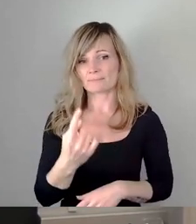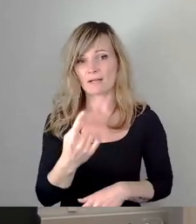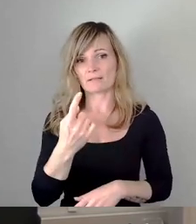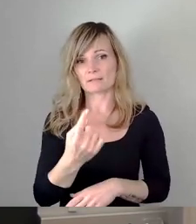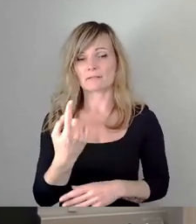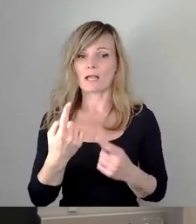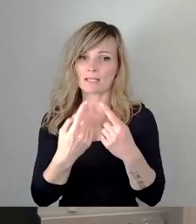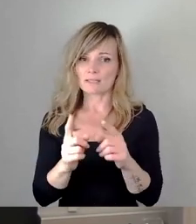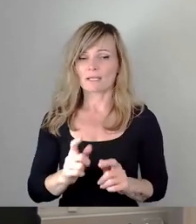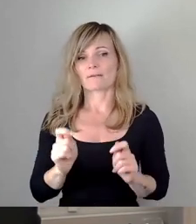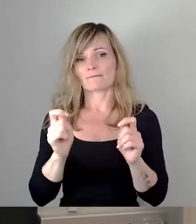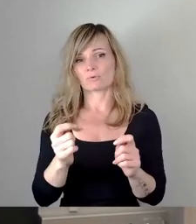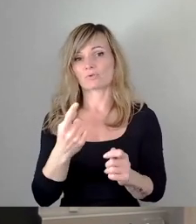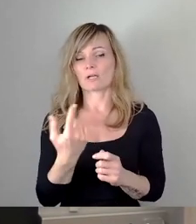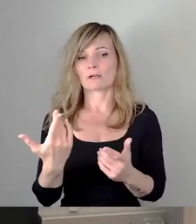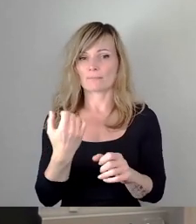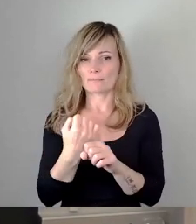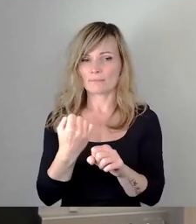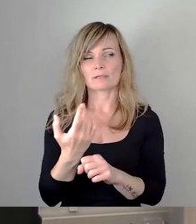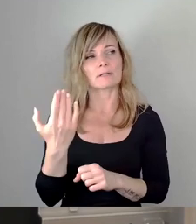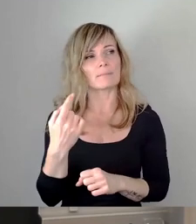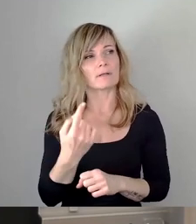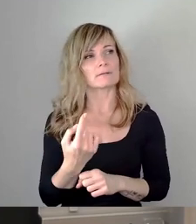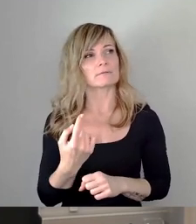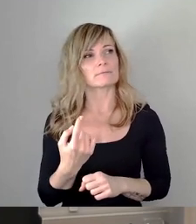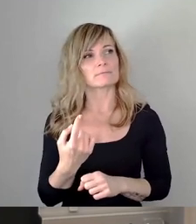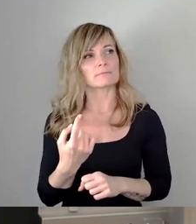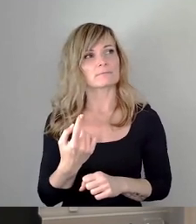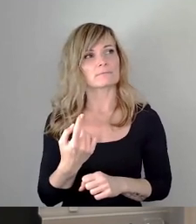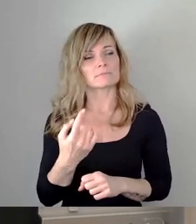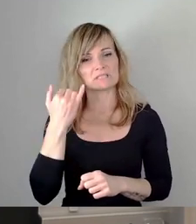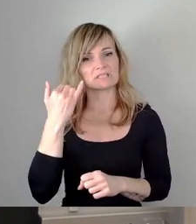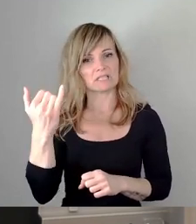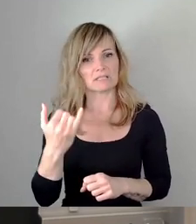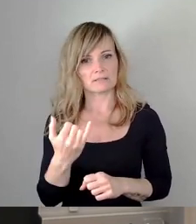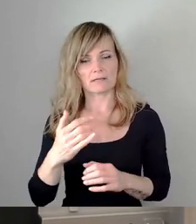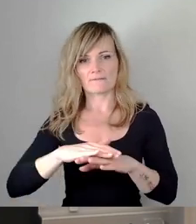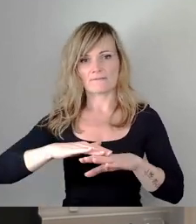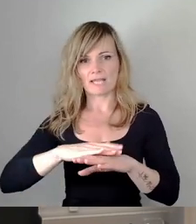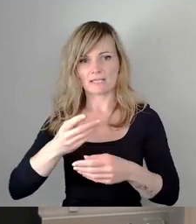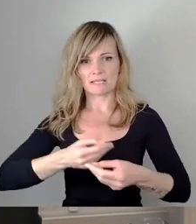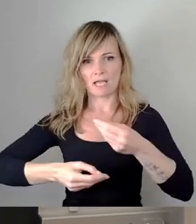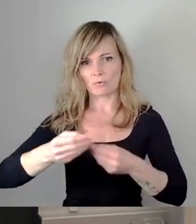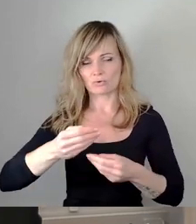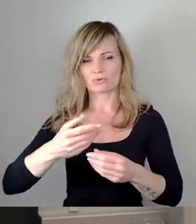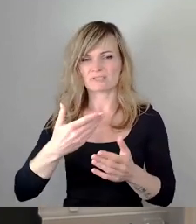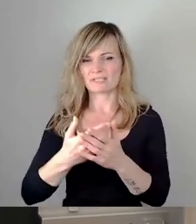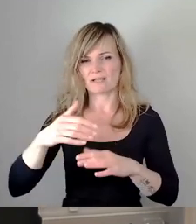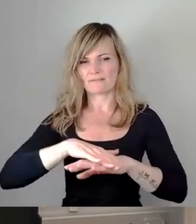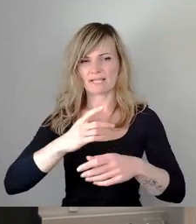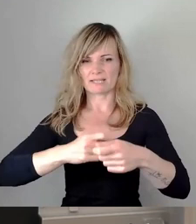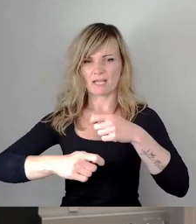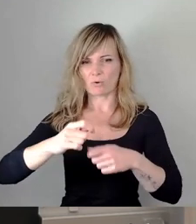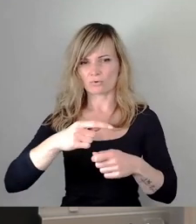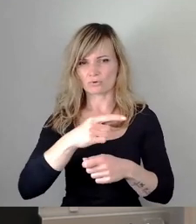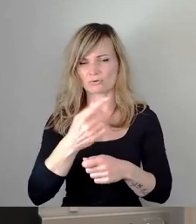anderen Vorstoß unternommen. Da gab es eine Idee eines Flächentausches. Dieser Flächentausch hat auch